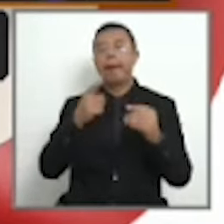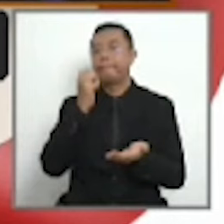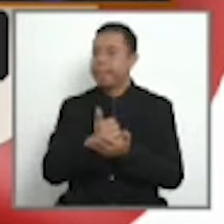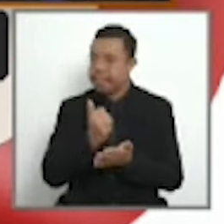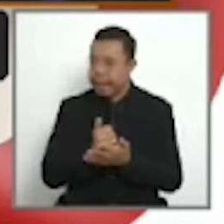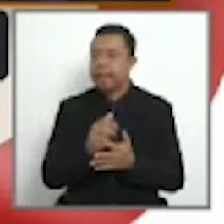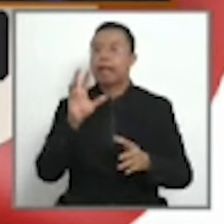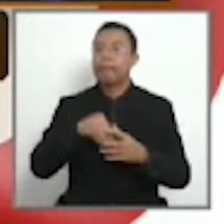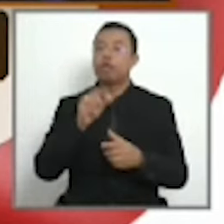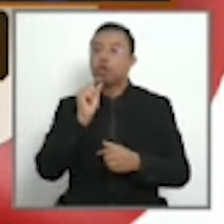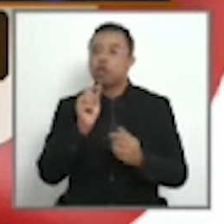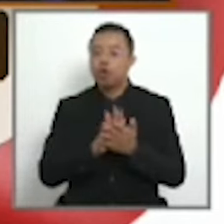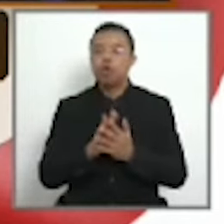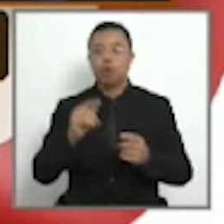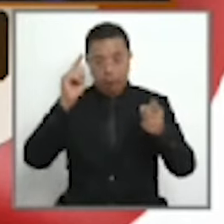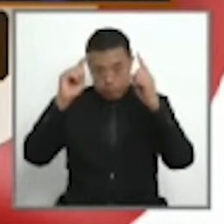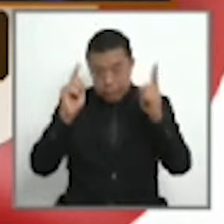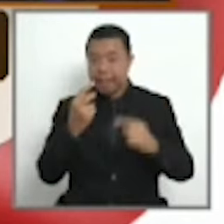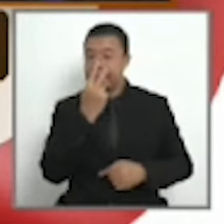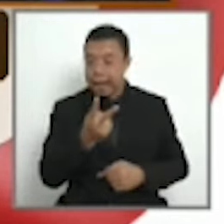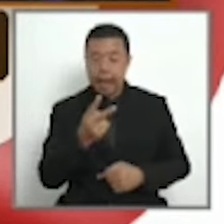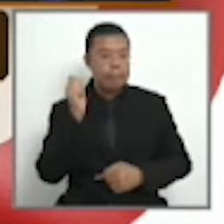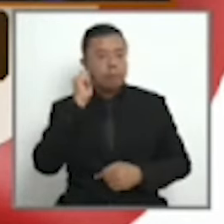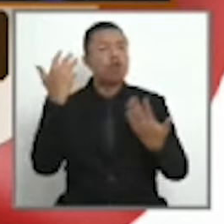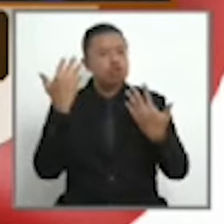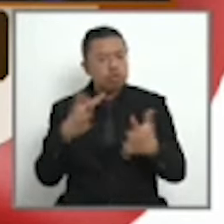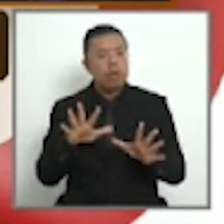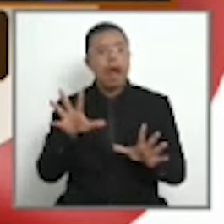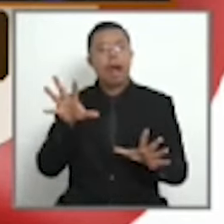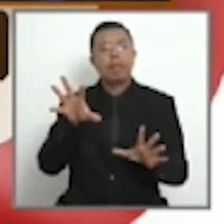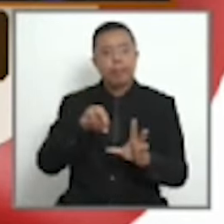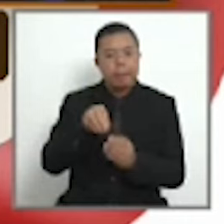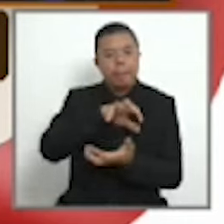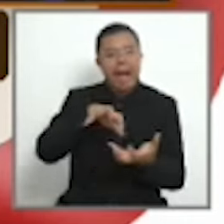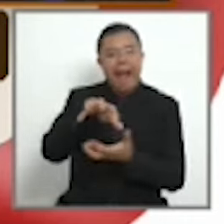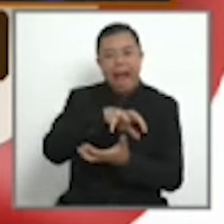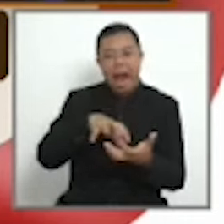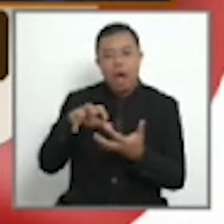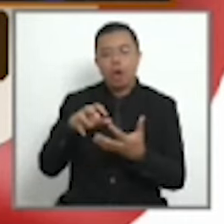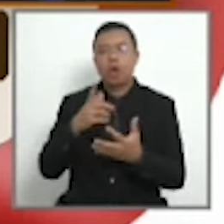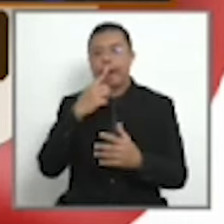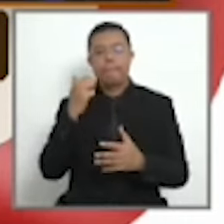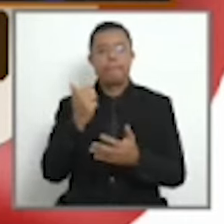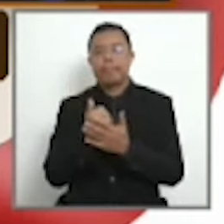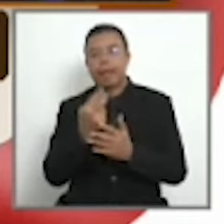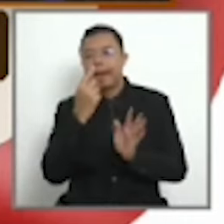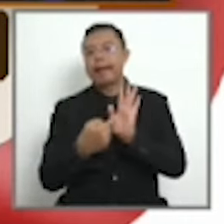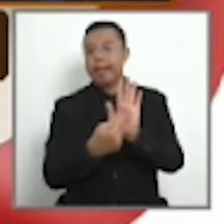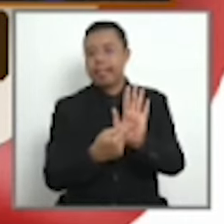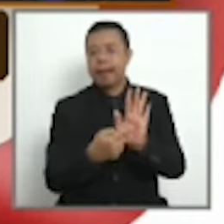juga di bidang politik kita melihat kaum perempuan sudah sangat mengambil peran yang sangat sangat menonjol dan saya